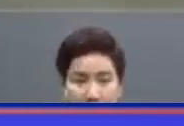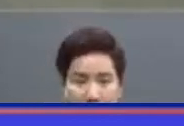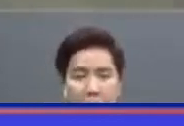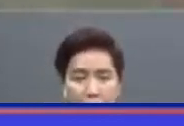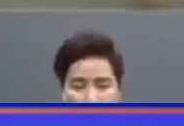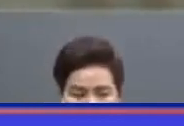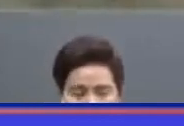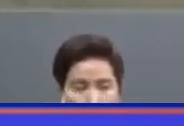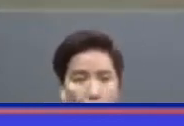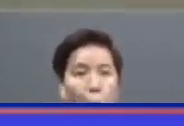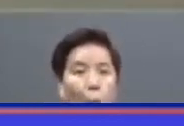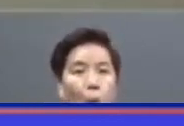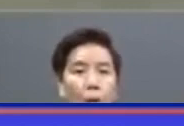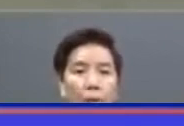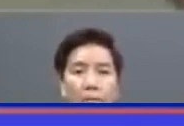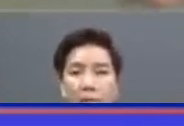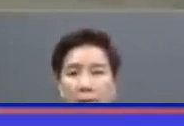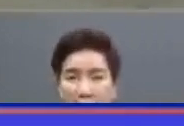ขามี